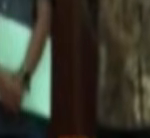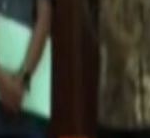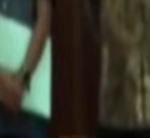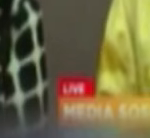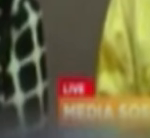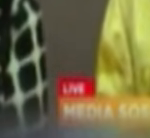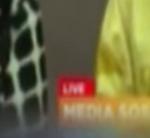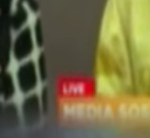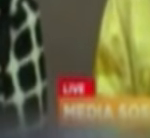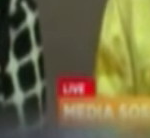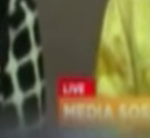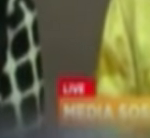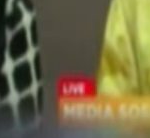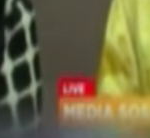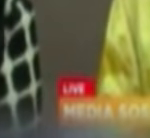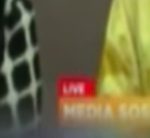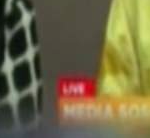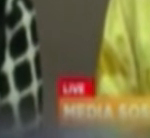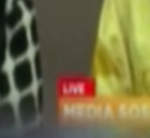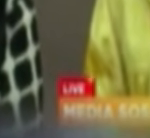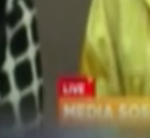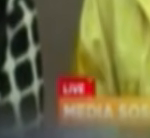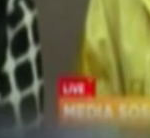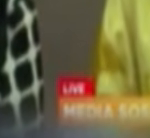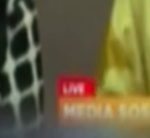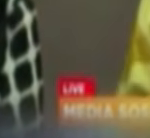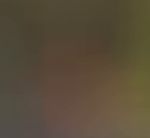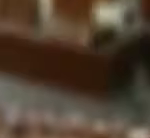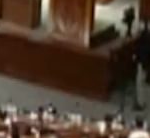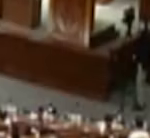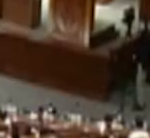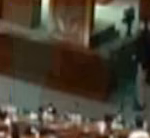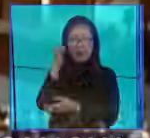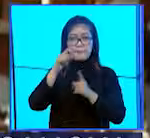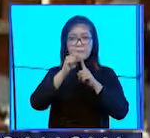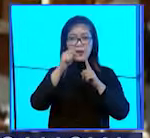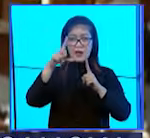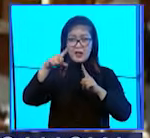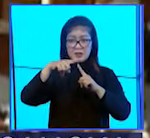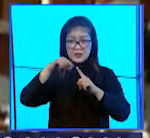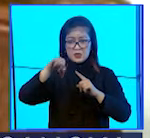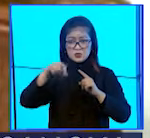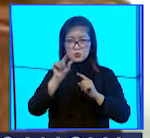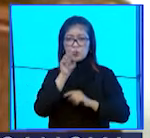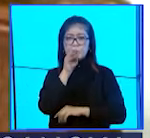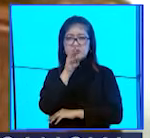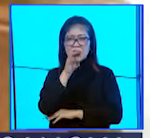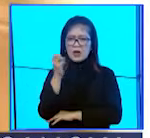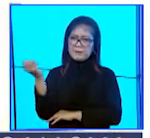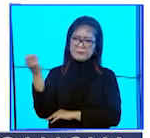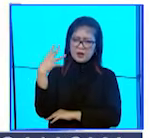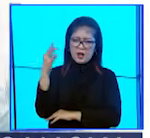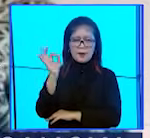Namun saat dikonfirmasi terkait penetapan Aziz Syamsuddin sebagai tersangka, PLT Jubir KPK Ali Fikri belum memberikan jawaban pasti.